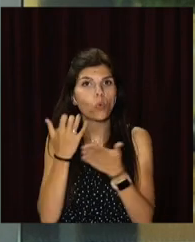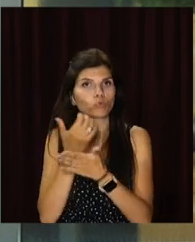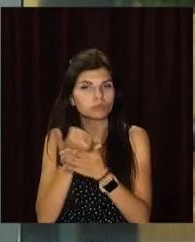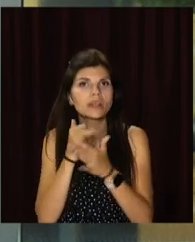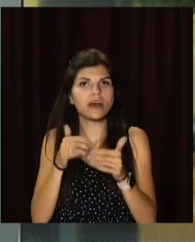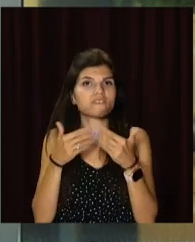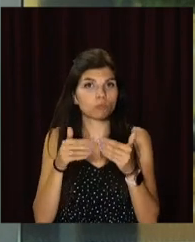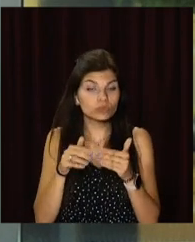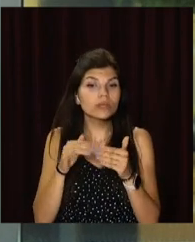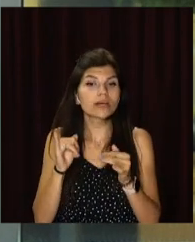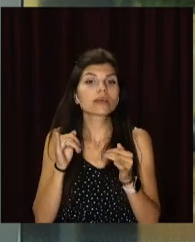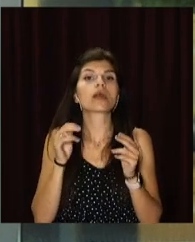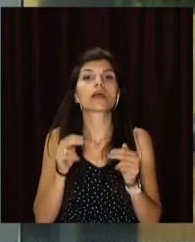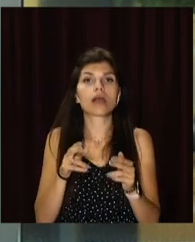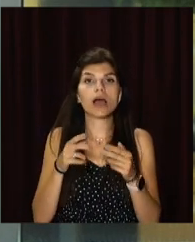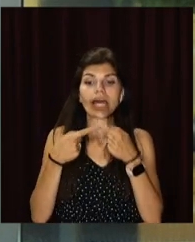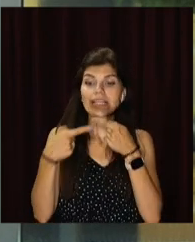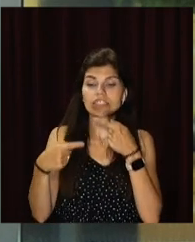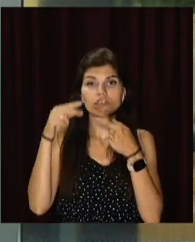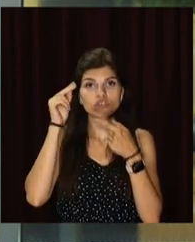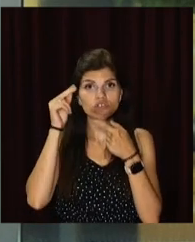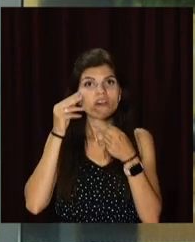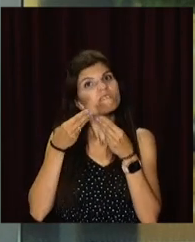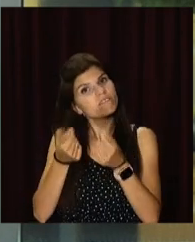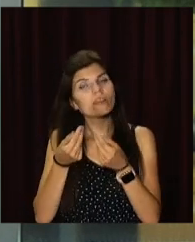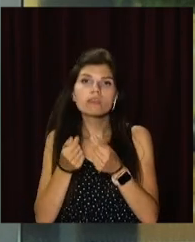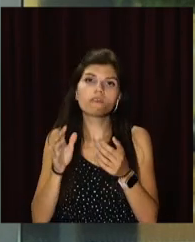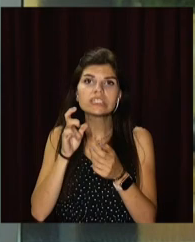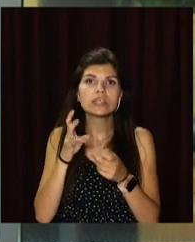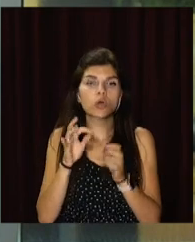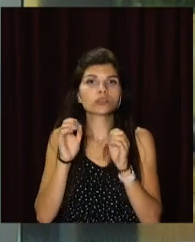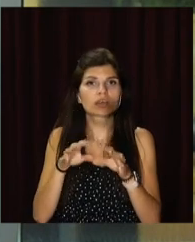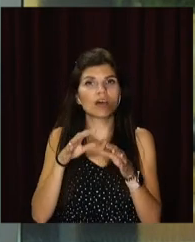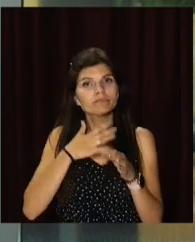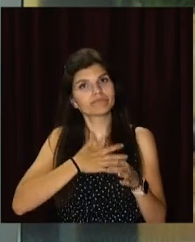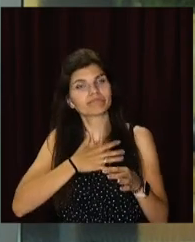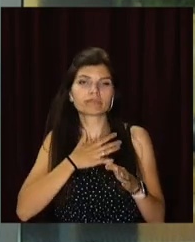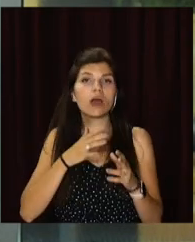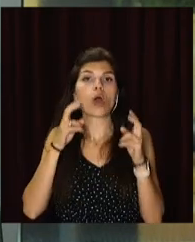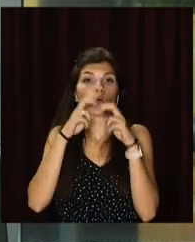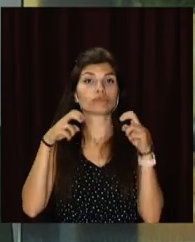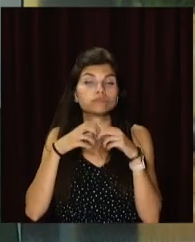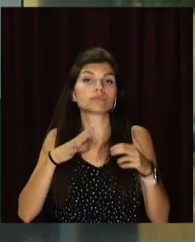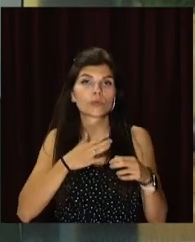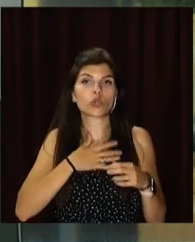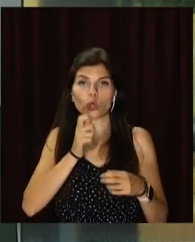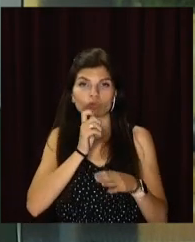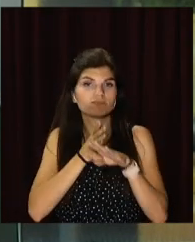для випускників і як дистанційне навчання позначилося на складанні ЗНО, з'ясовували наші журналісти.